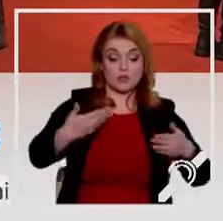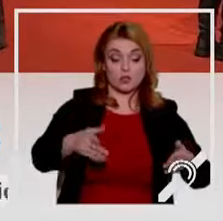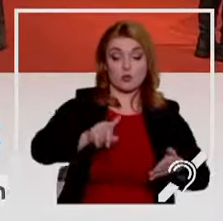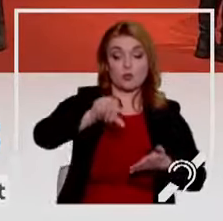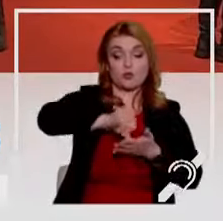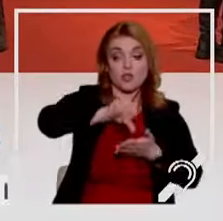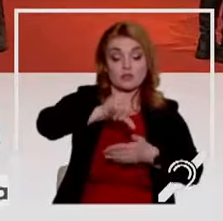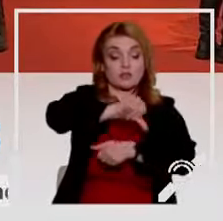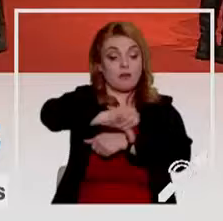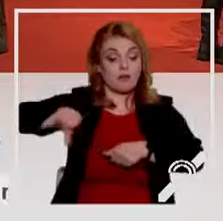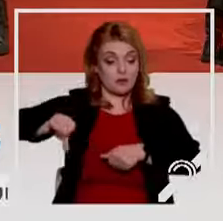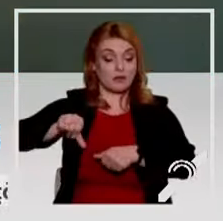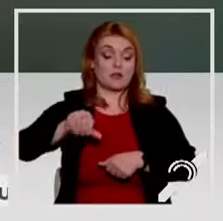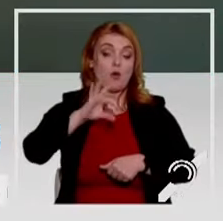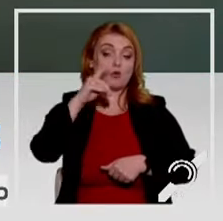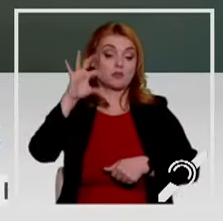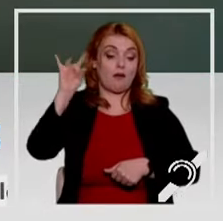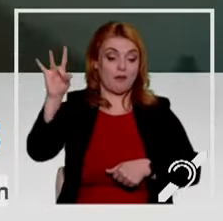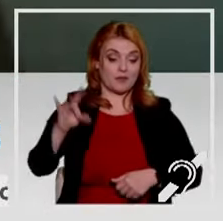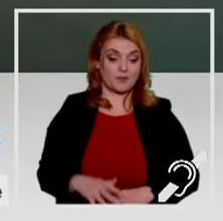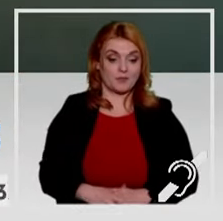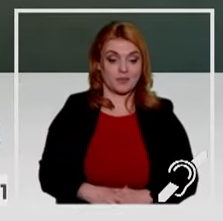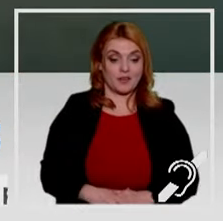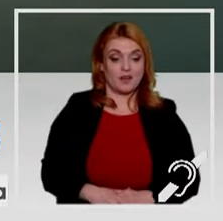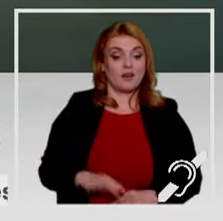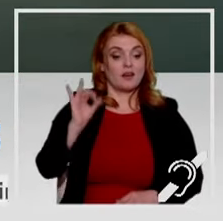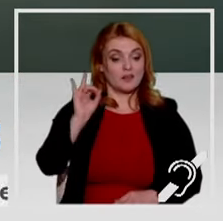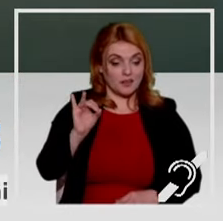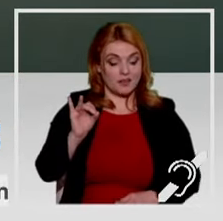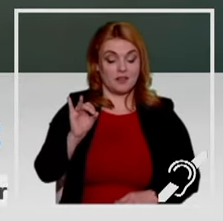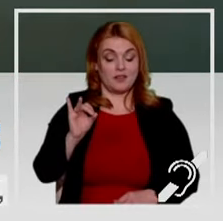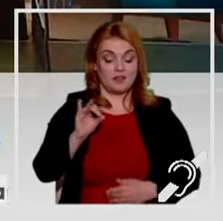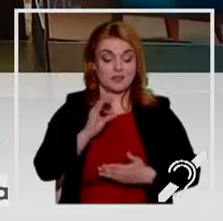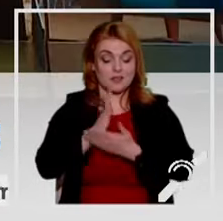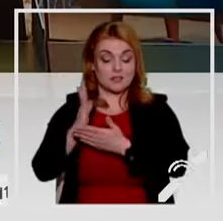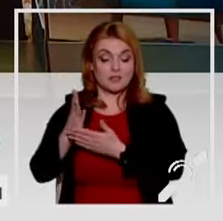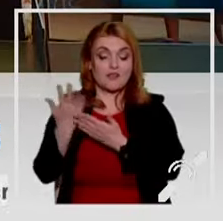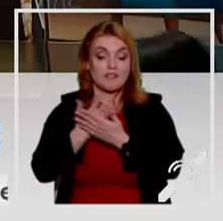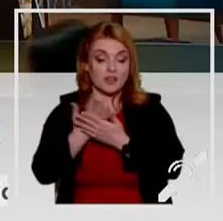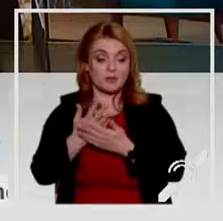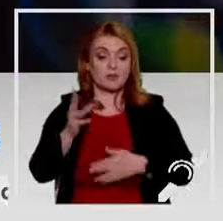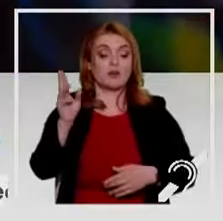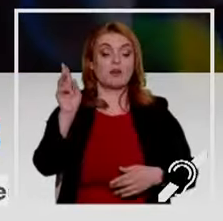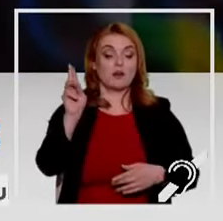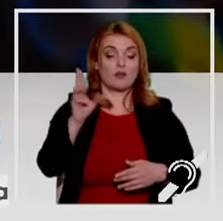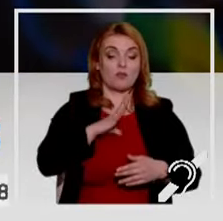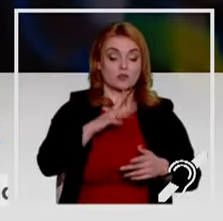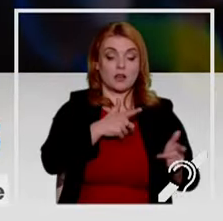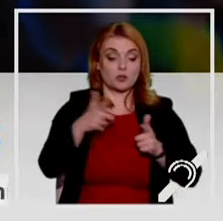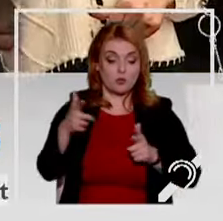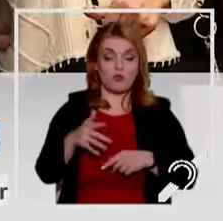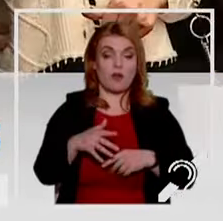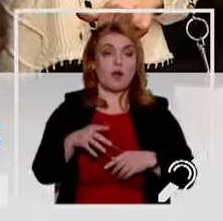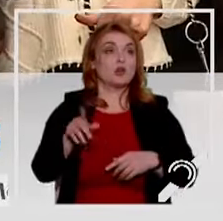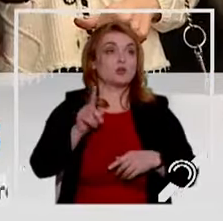vieții. Ultimul lungometraj bazat pe fapte reale și-a adunat pe același platou actori renumiți de pe ambele maluri ale